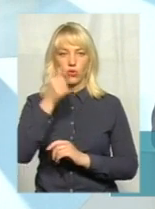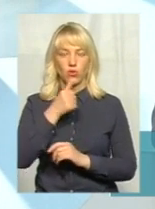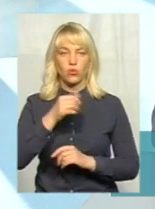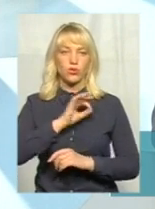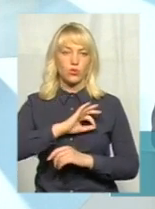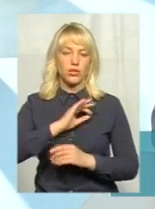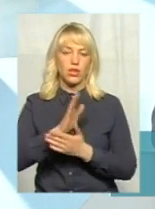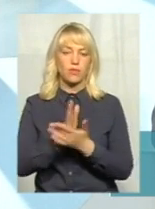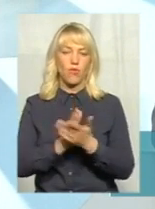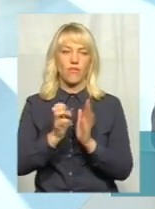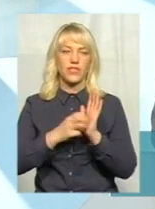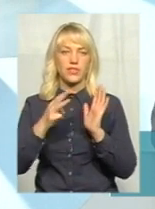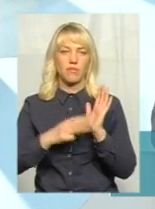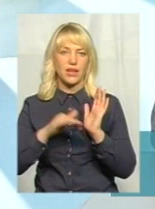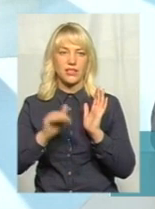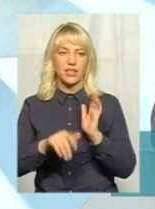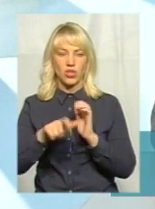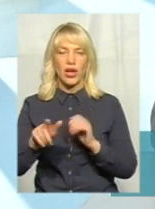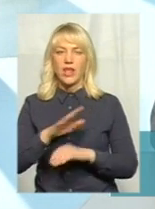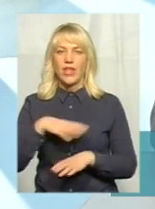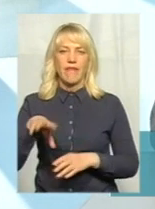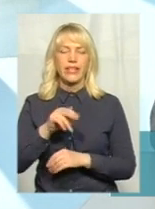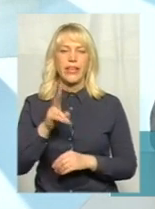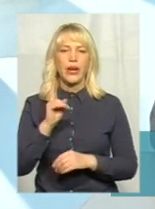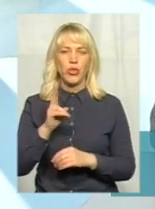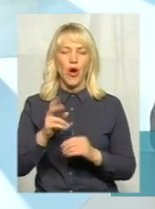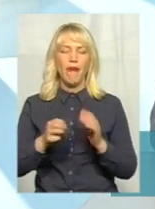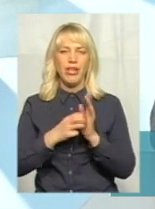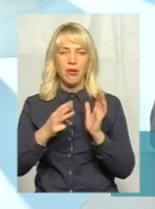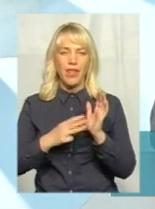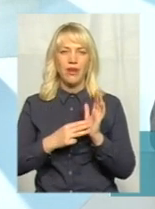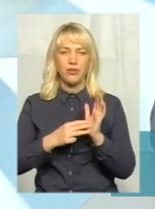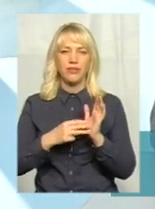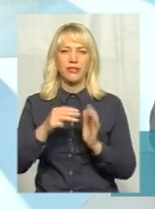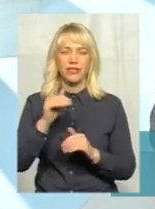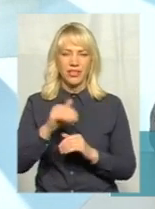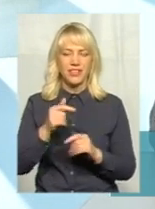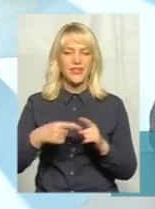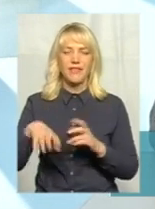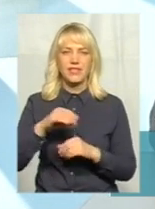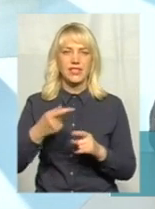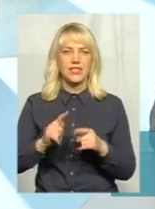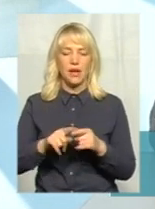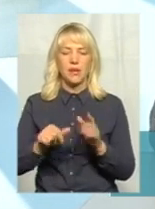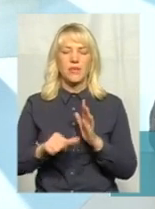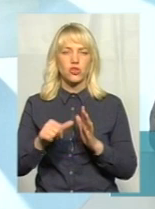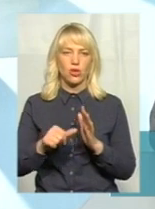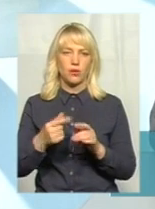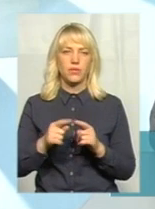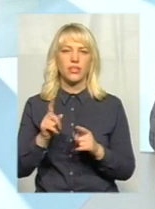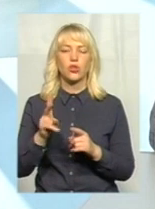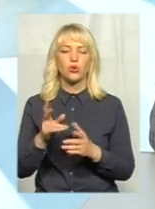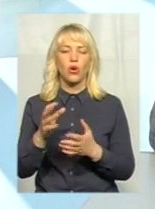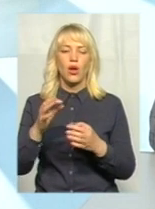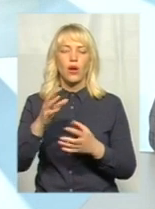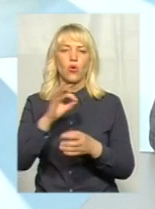тисяч громадян. Ну, не всі, хто користується послугами служби зайнятості, не є безробітними, щось так склалося. І не всі з них ще й при тому отримують і допомогу